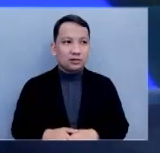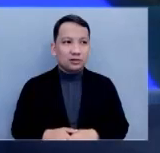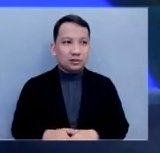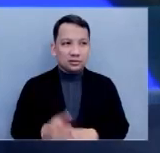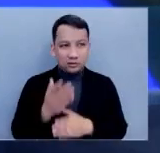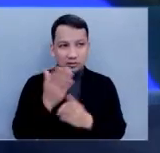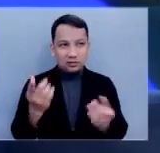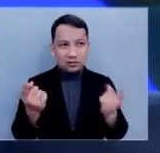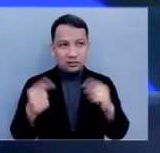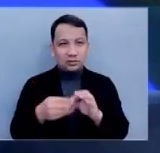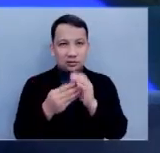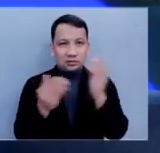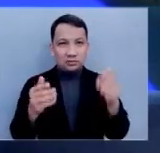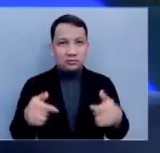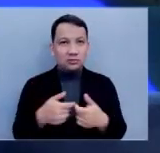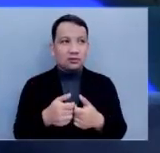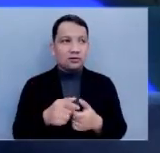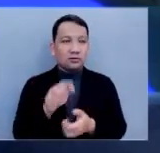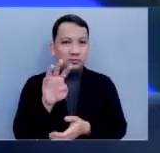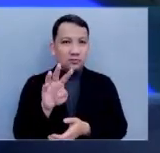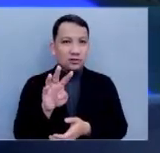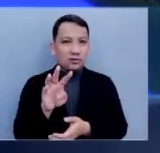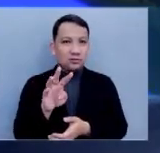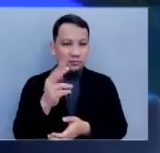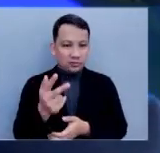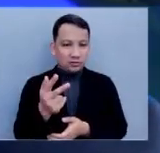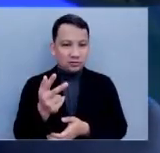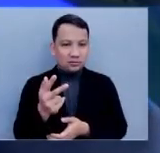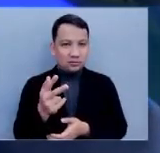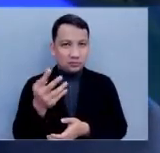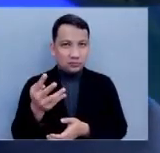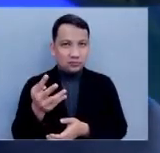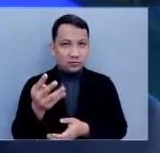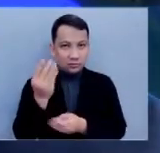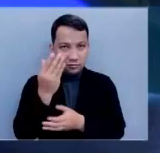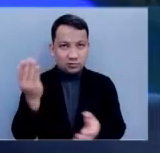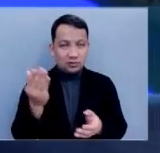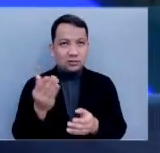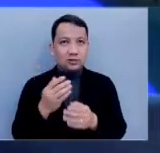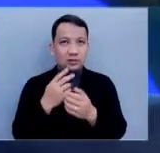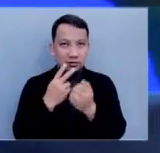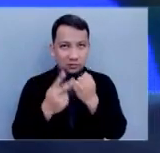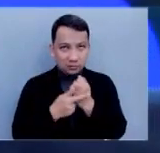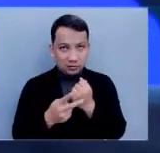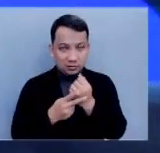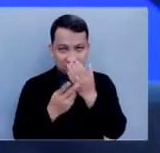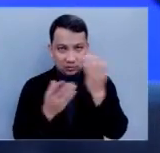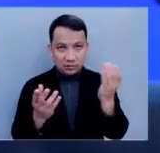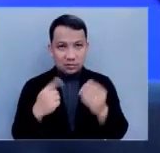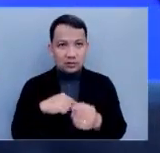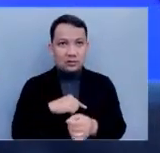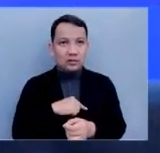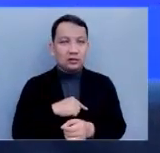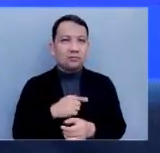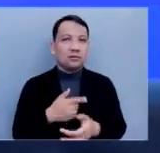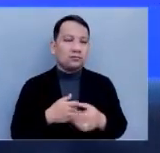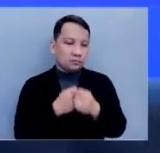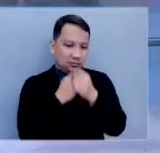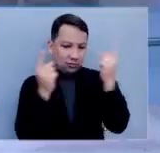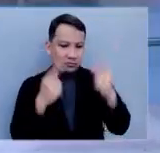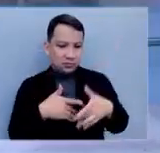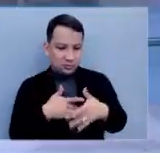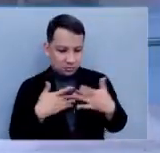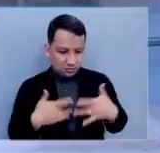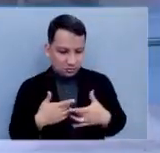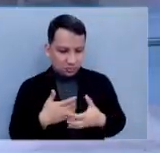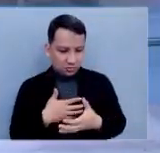isang ganun ay apat na nung kape, tatlo hanggang apat na nung kape mo. Tapos makakailan ka na. Nagugulat yung puso. Ayaw natin nagugulat yung